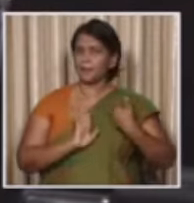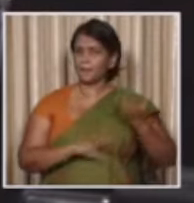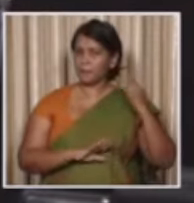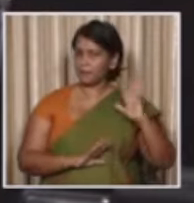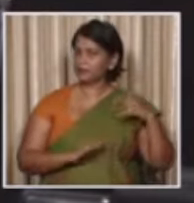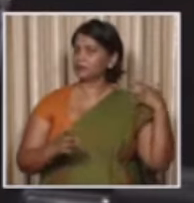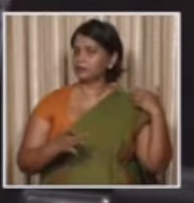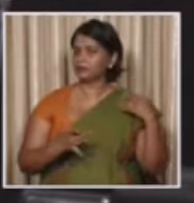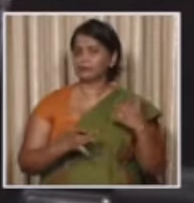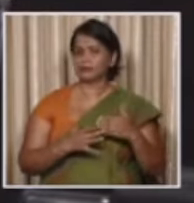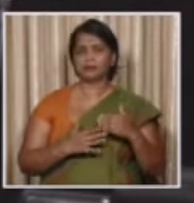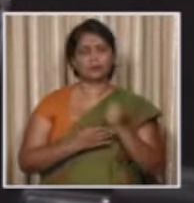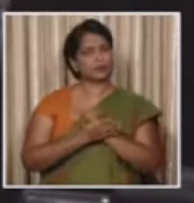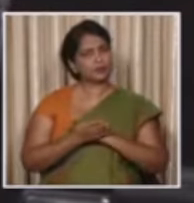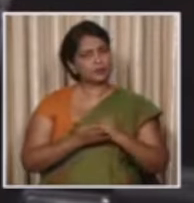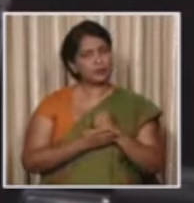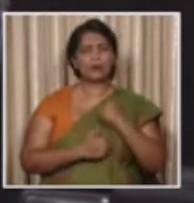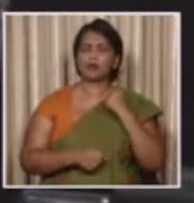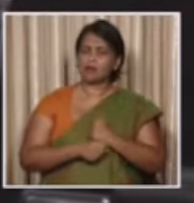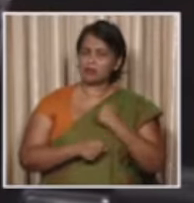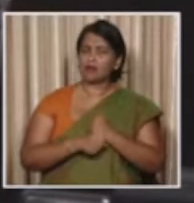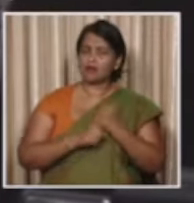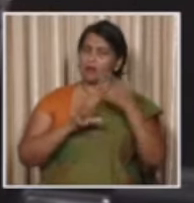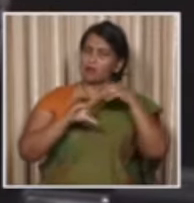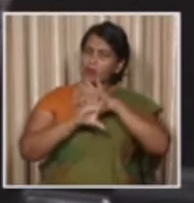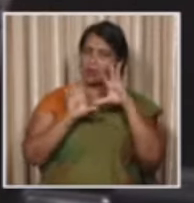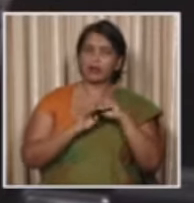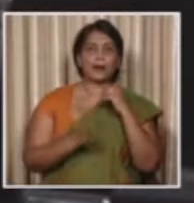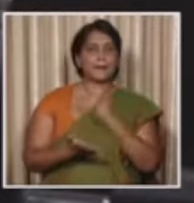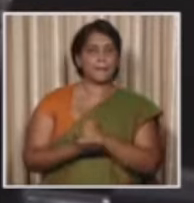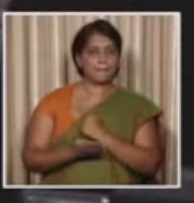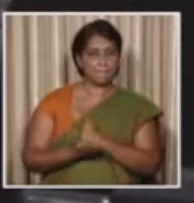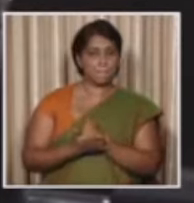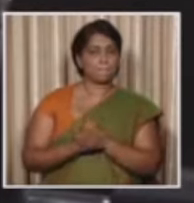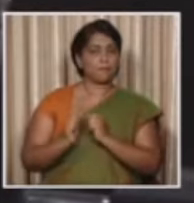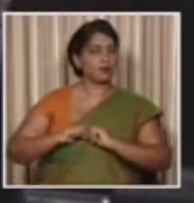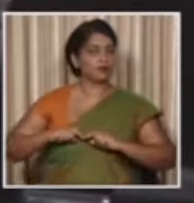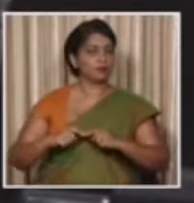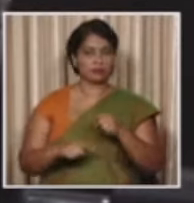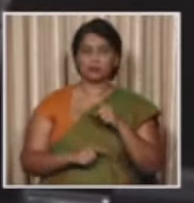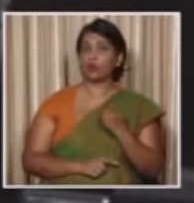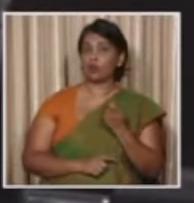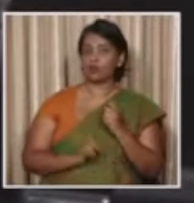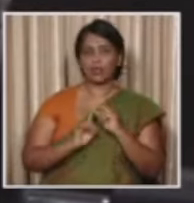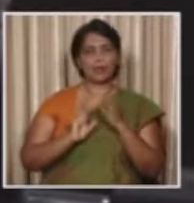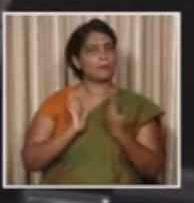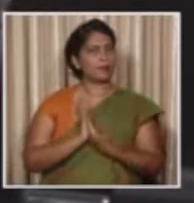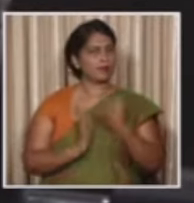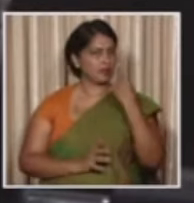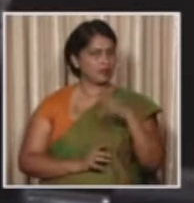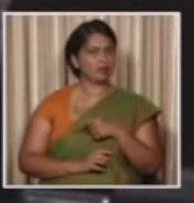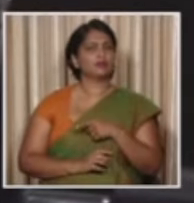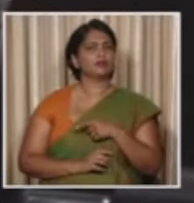काले पुरावट मुलु सैमांडुआ क्याटतेम महाबैंकु अनुगमने करपु मूल्य प्रतिपत्ति निशा